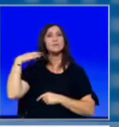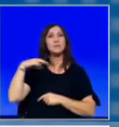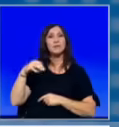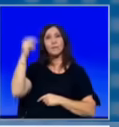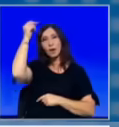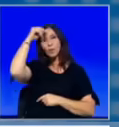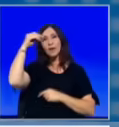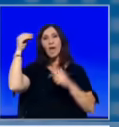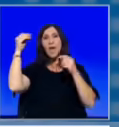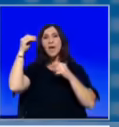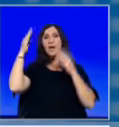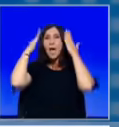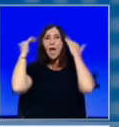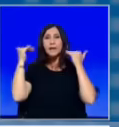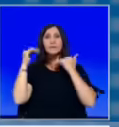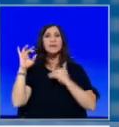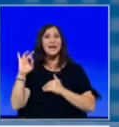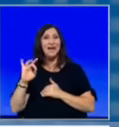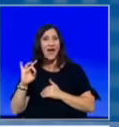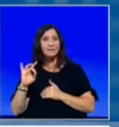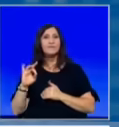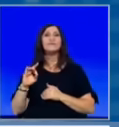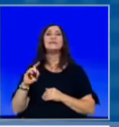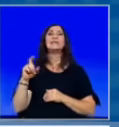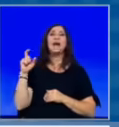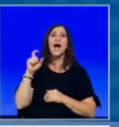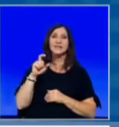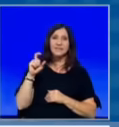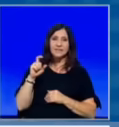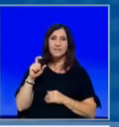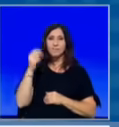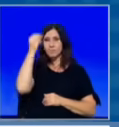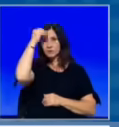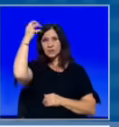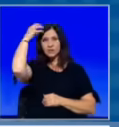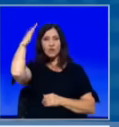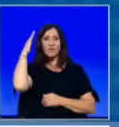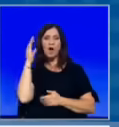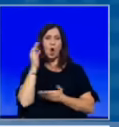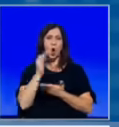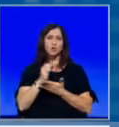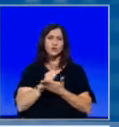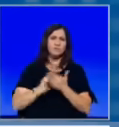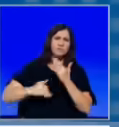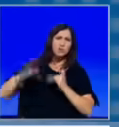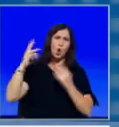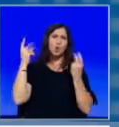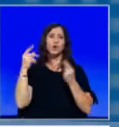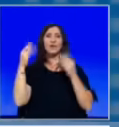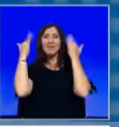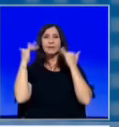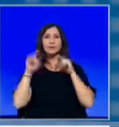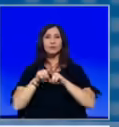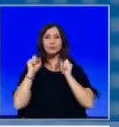на България и Египет Румен Радев и Абдел Фатах ас-Сиси. Българският държавен глава оцени високо ролята на Египет като стабилизиращ фактор